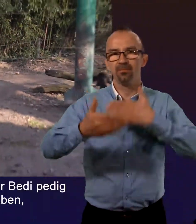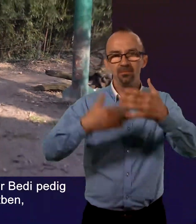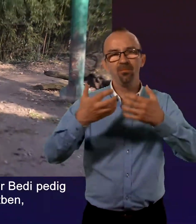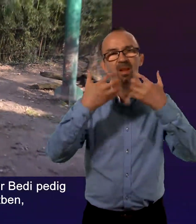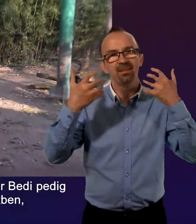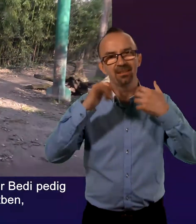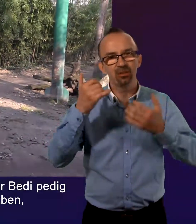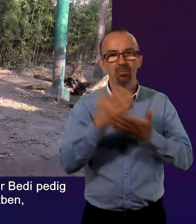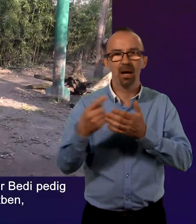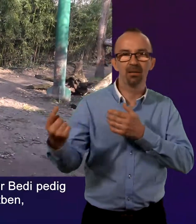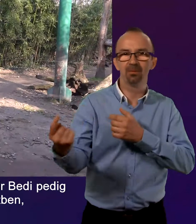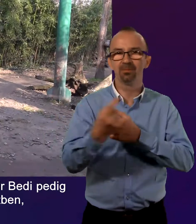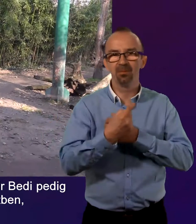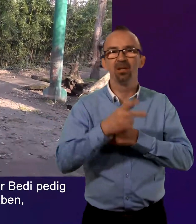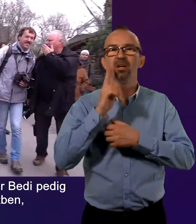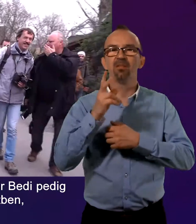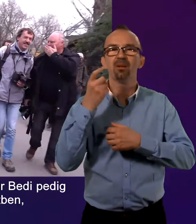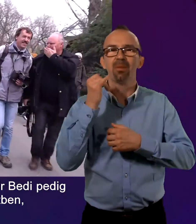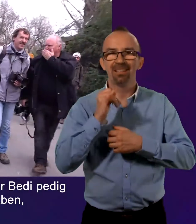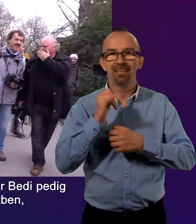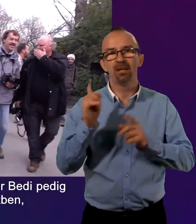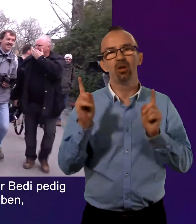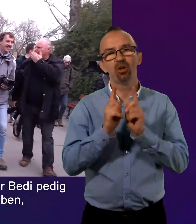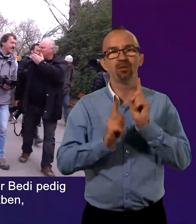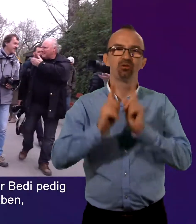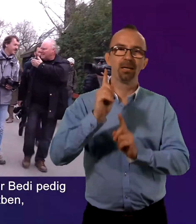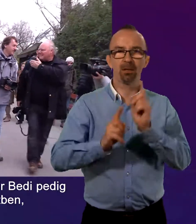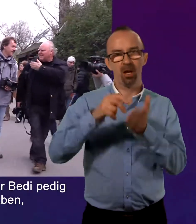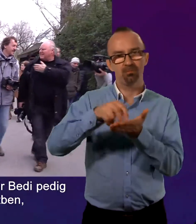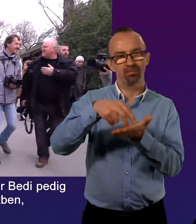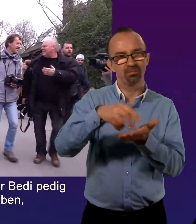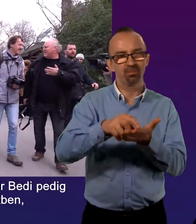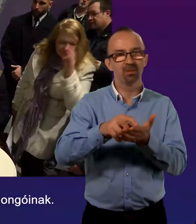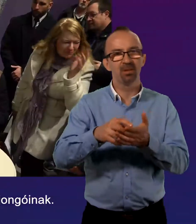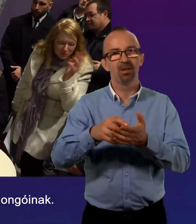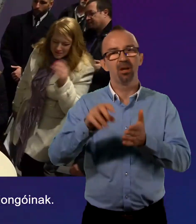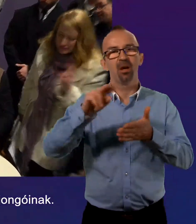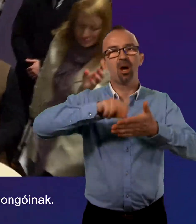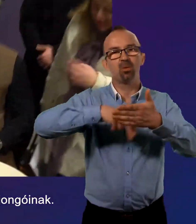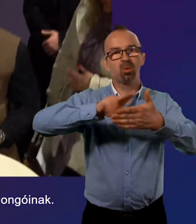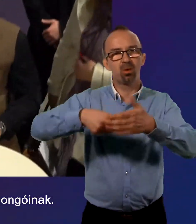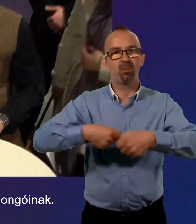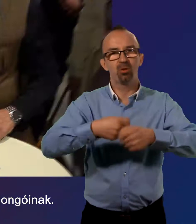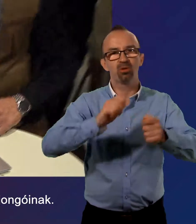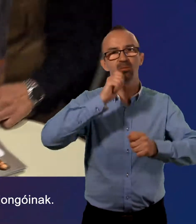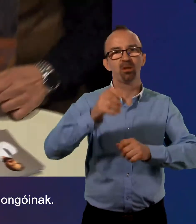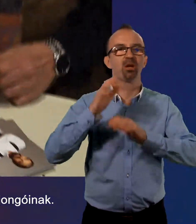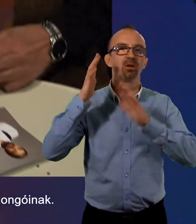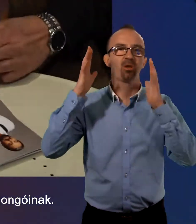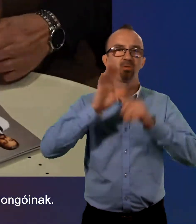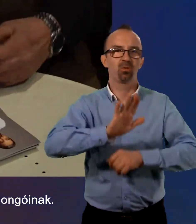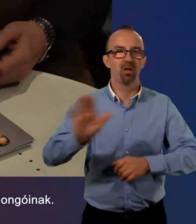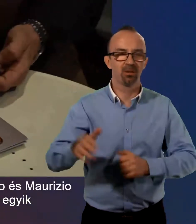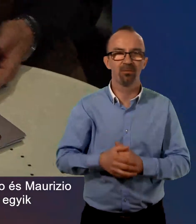Később a tigrisek is előjöttek, Kabir Bedi pedig rövid sétát téve az állatkertben autogramokat osztott magyar